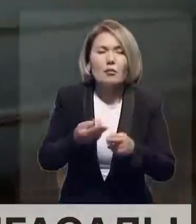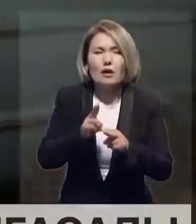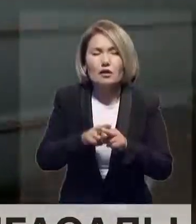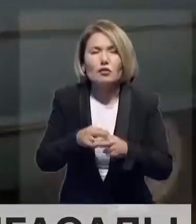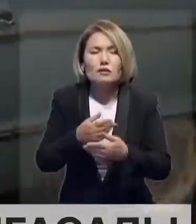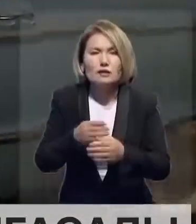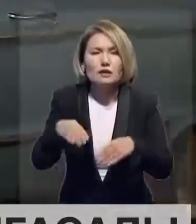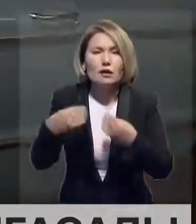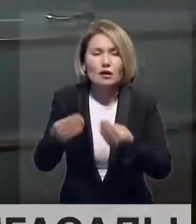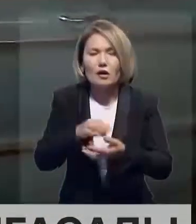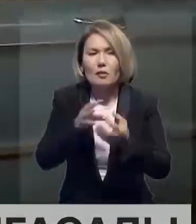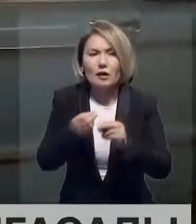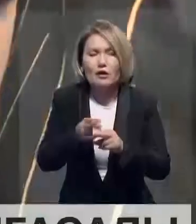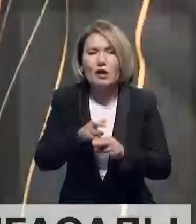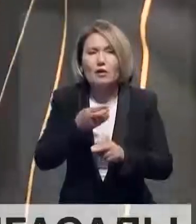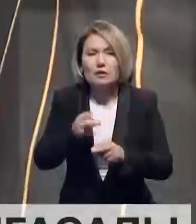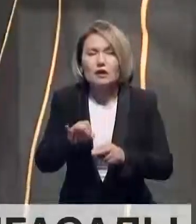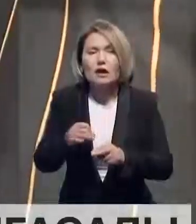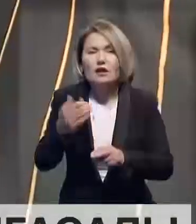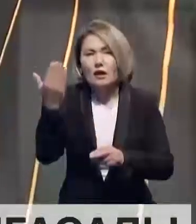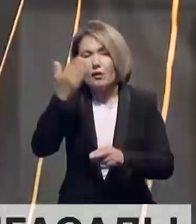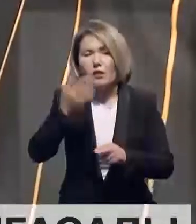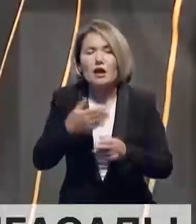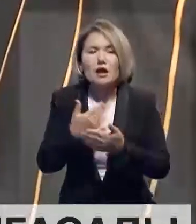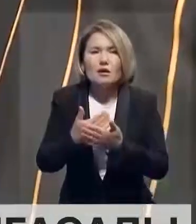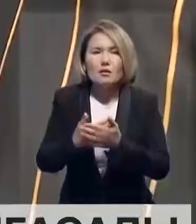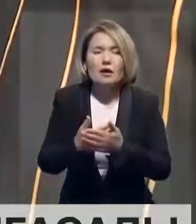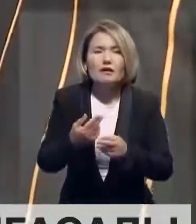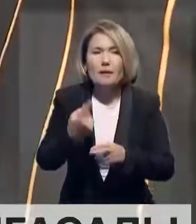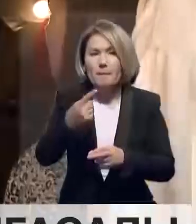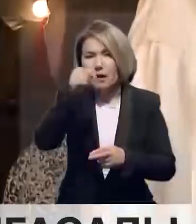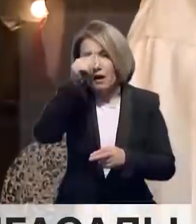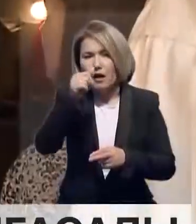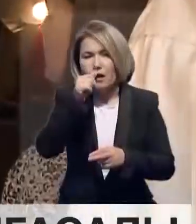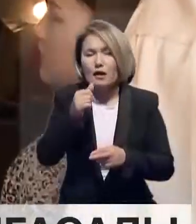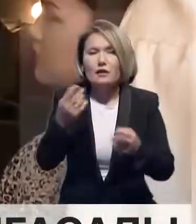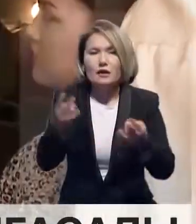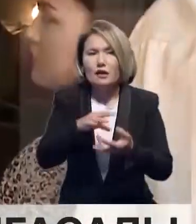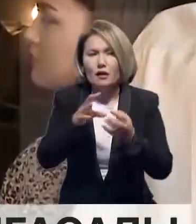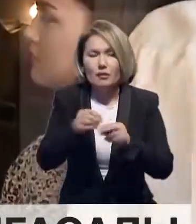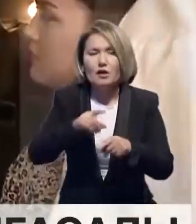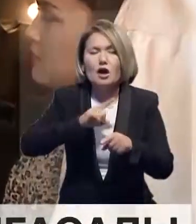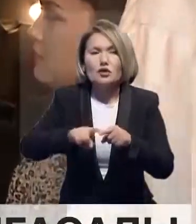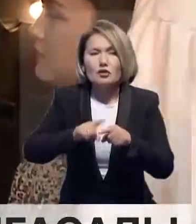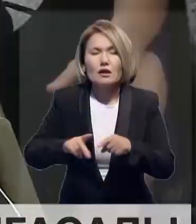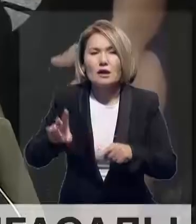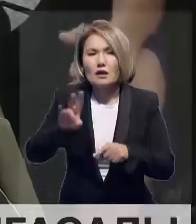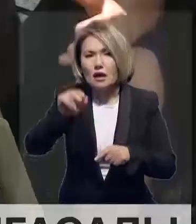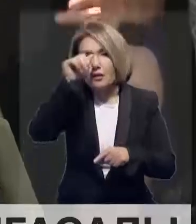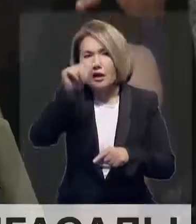берген. Бозторғай сериалының 2-ші маусымын түсіруге шамамен 1,5 айдай уақыт керек. Туынды экраннан қазан айында